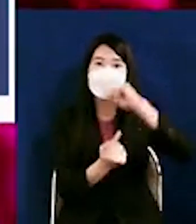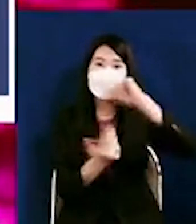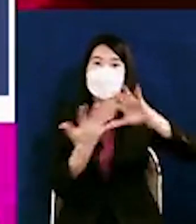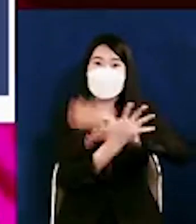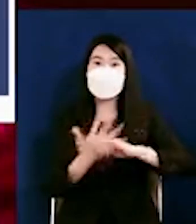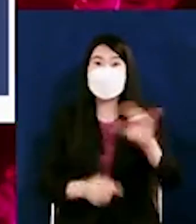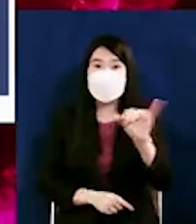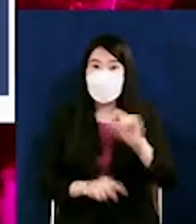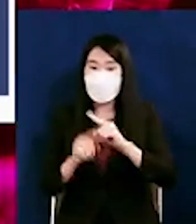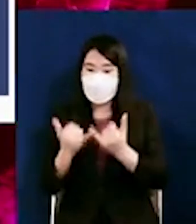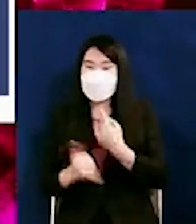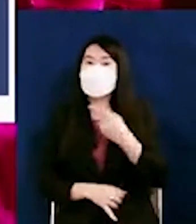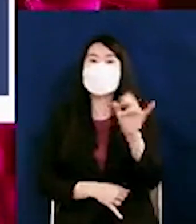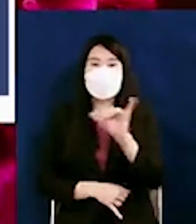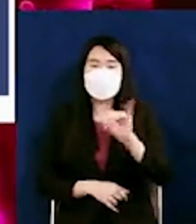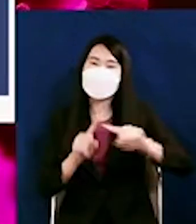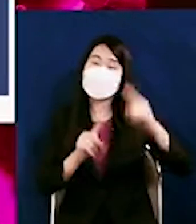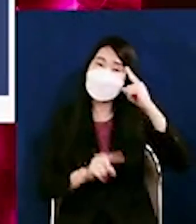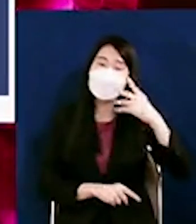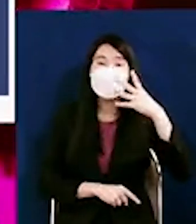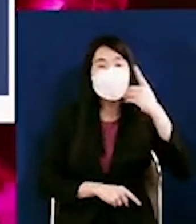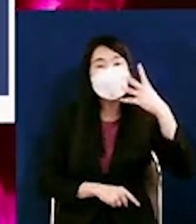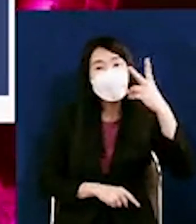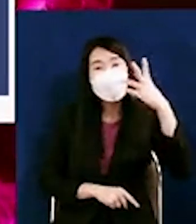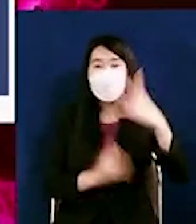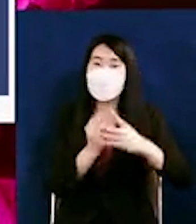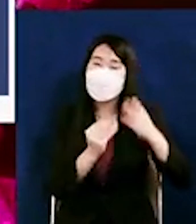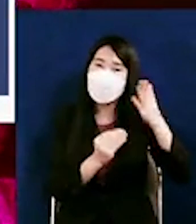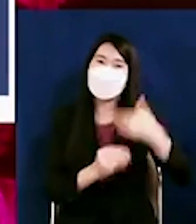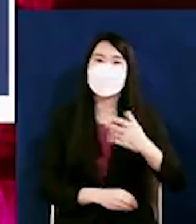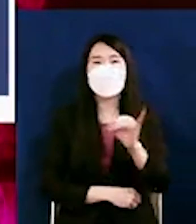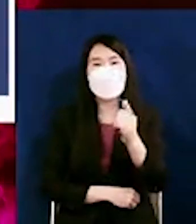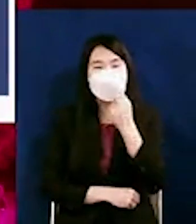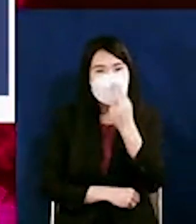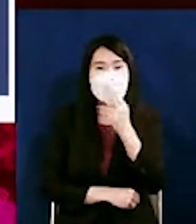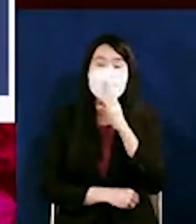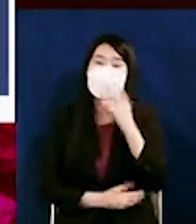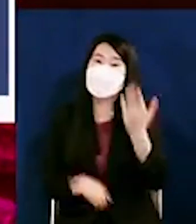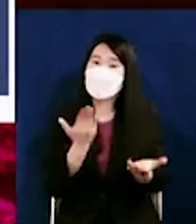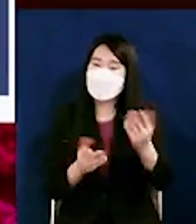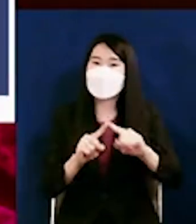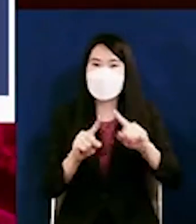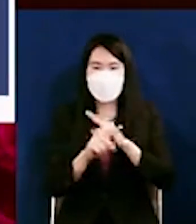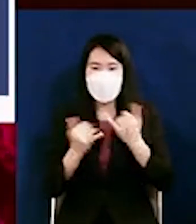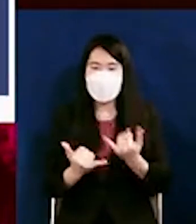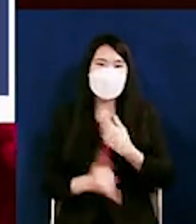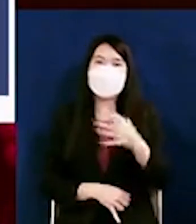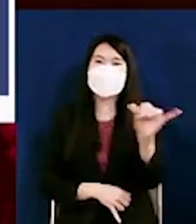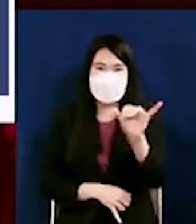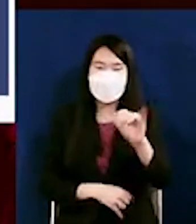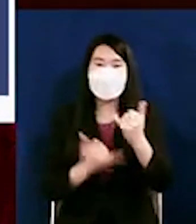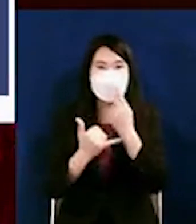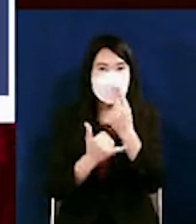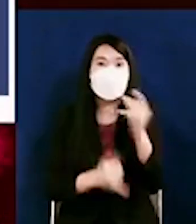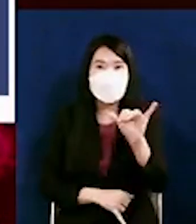บณวันนี้นะวันหน้าพรุ่งนี้มะรืนนี้สัปดาห์หน้าจะโผล่มาวันไหนก็อาจจะเป็นไปได้นะครับแต่ว่าขณะ